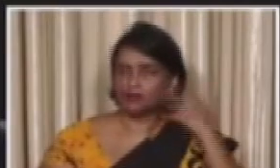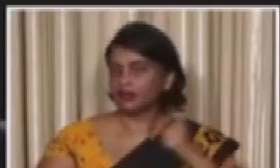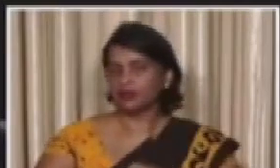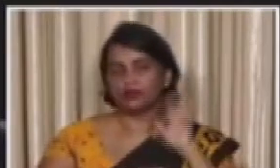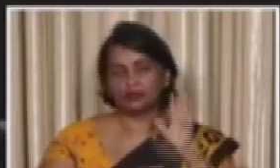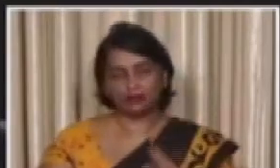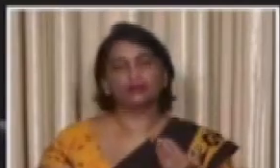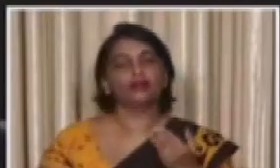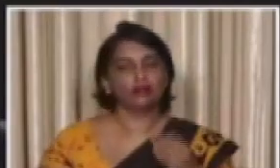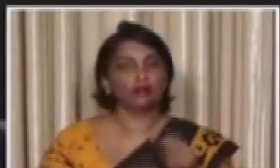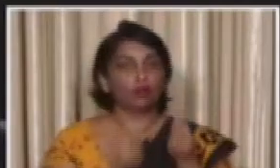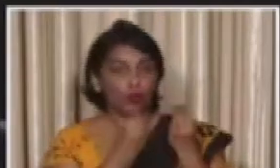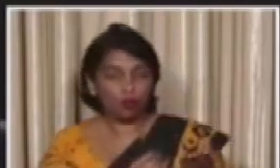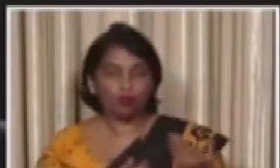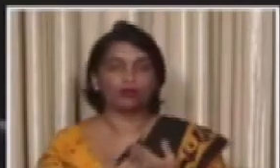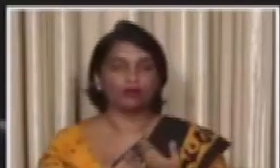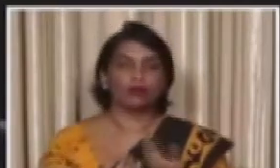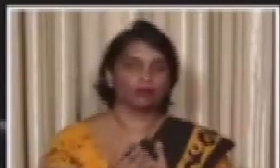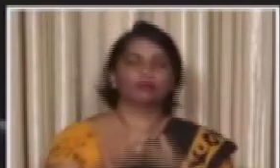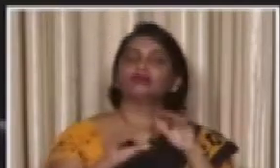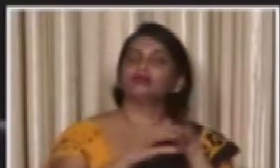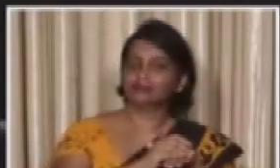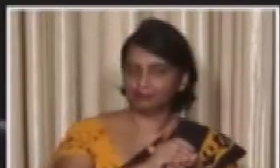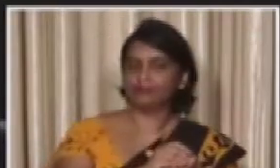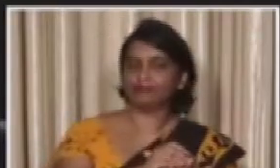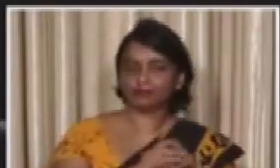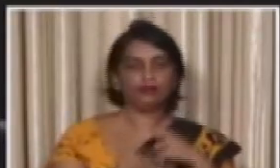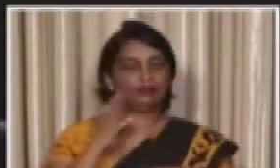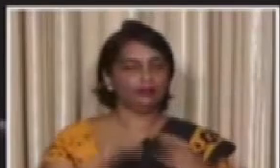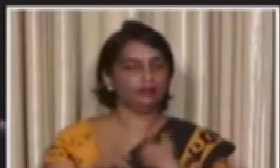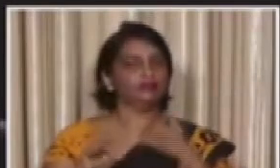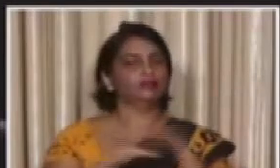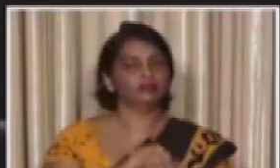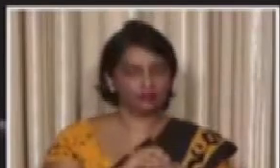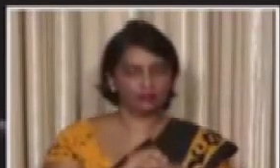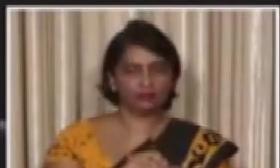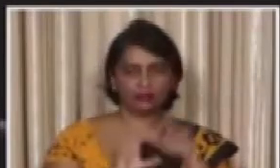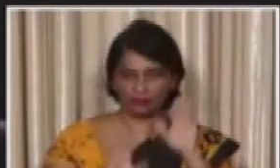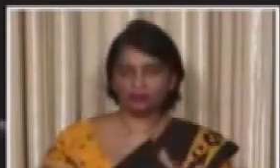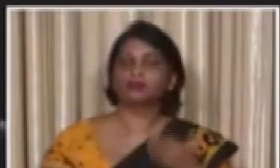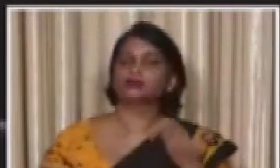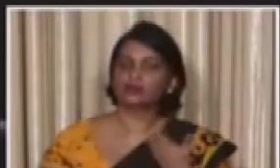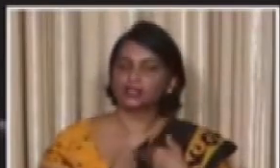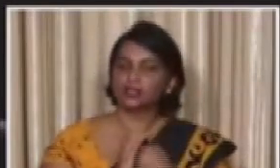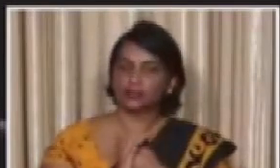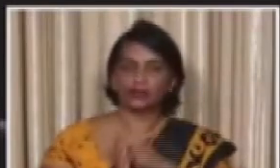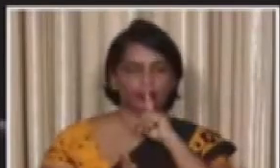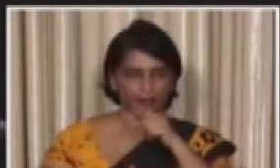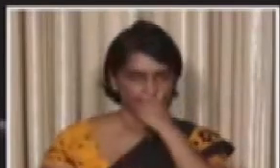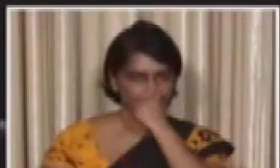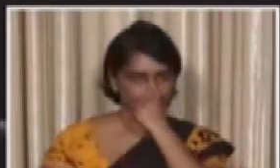ආකාරයට එම හිඩස පිරවීමට මාහට දේශපාලනයට අවතීර්ණ වීමට සිදු වූ බව ගෞරවයෙන් සිහිපත්